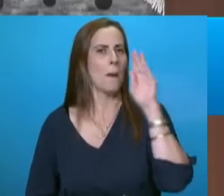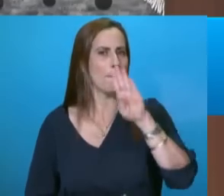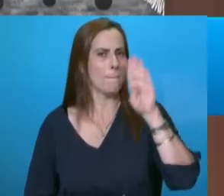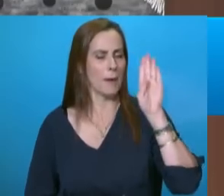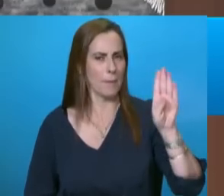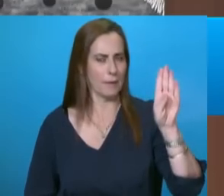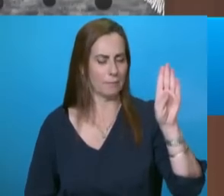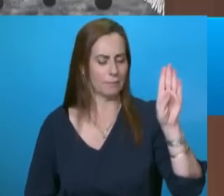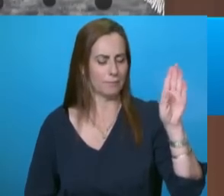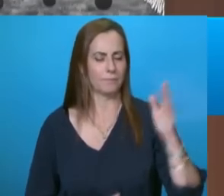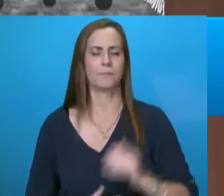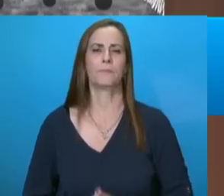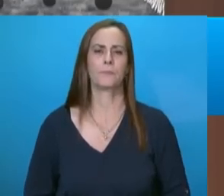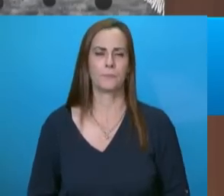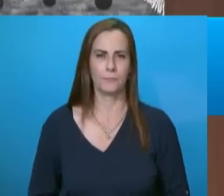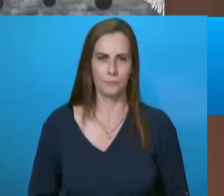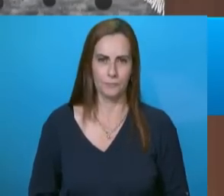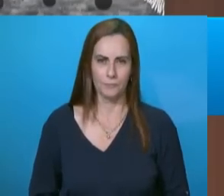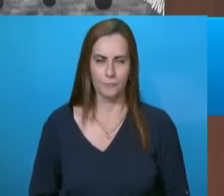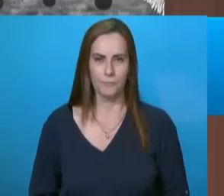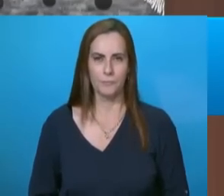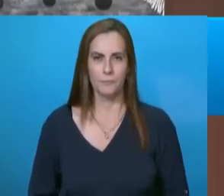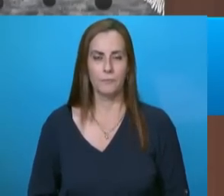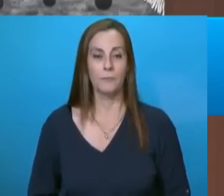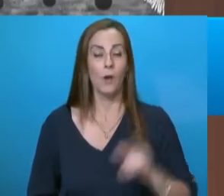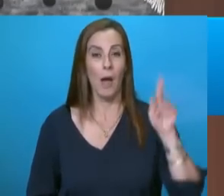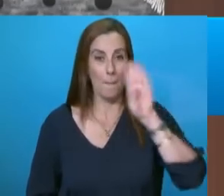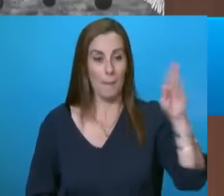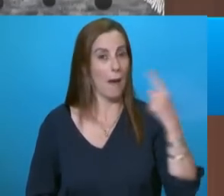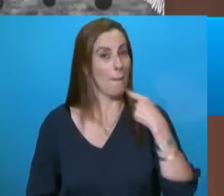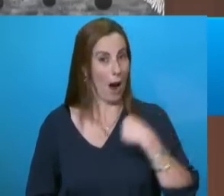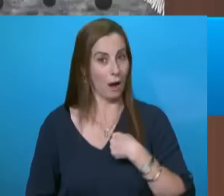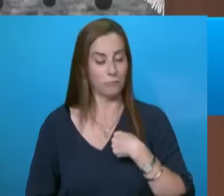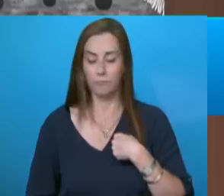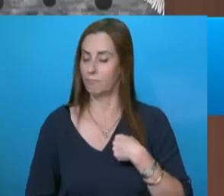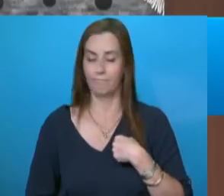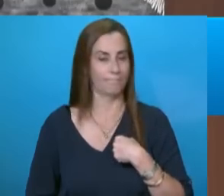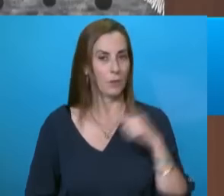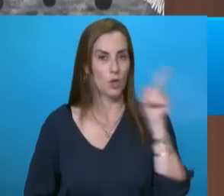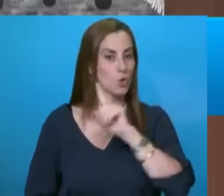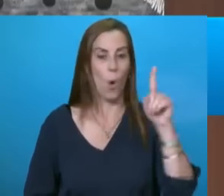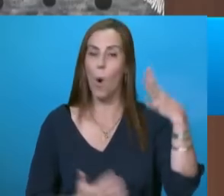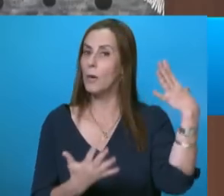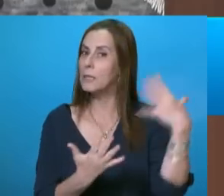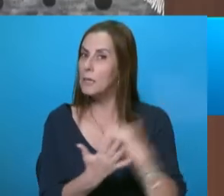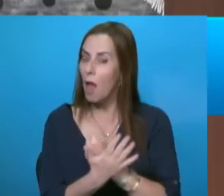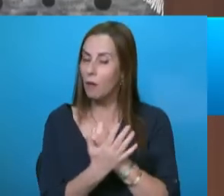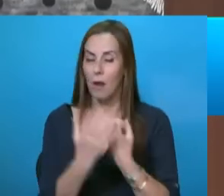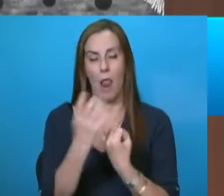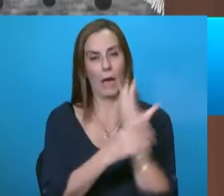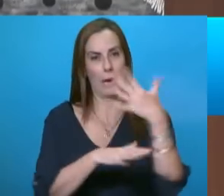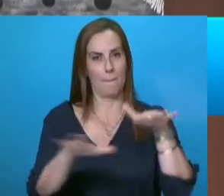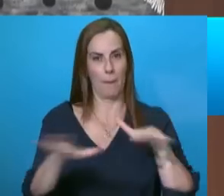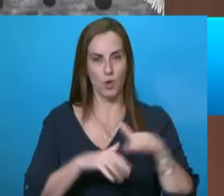חבר הכנסת בנימין נתניהו, והודיע לי כי לא עלה בידו להרכיב